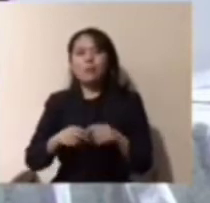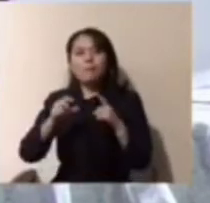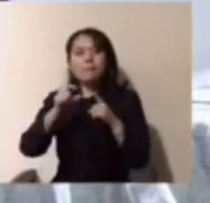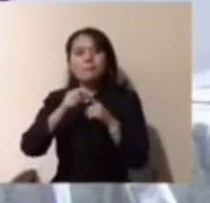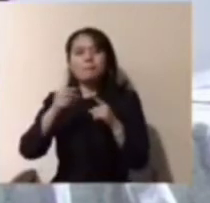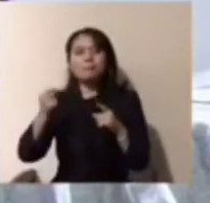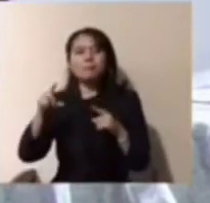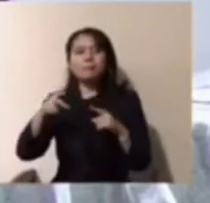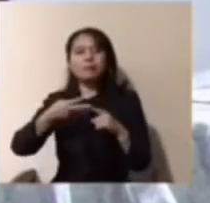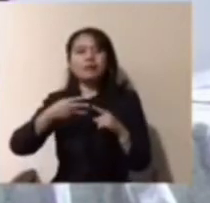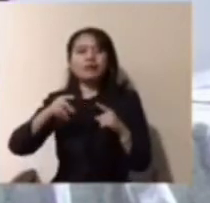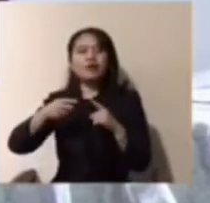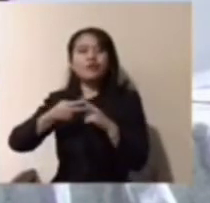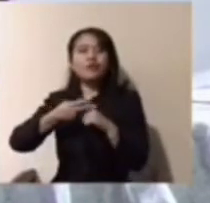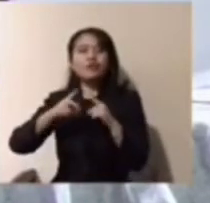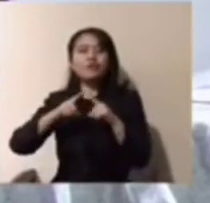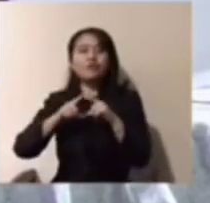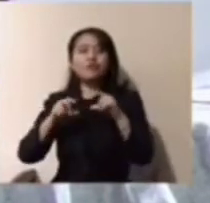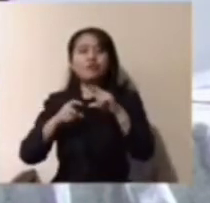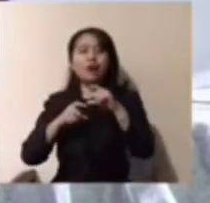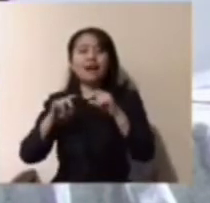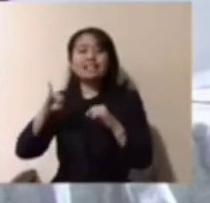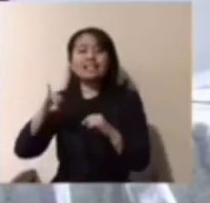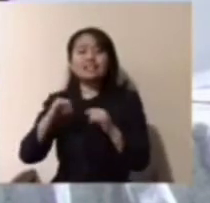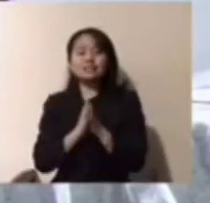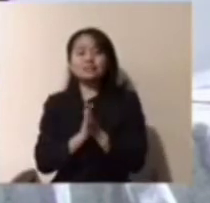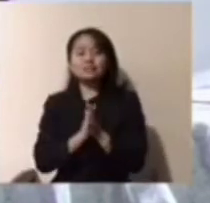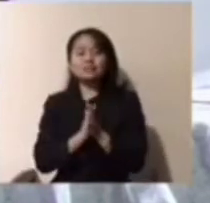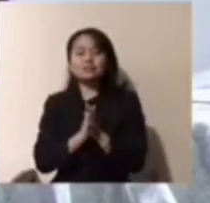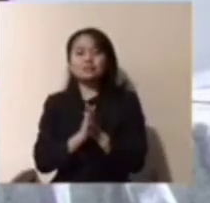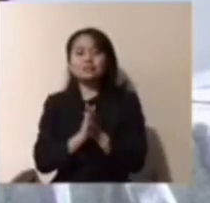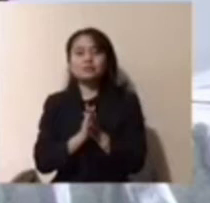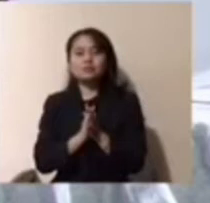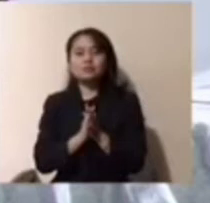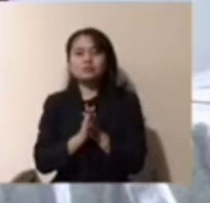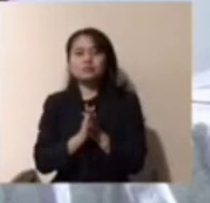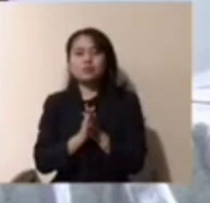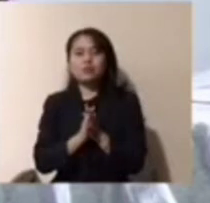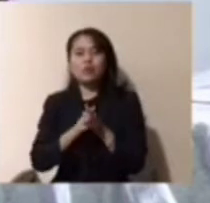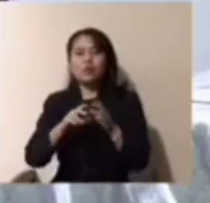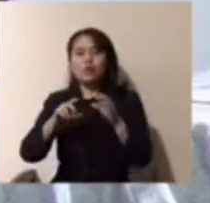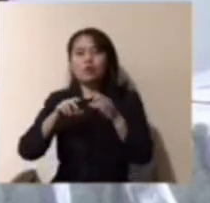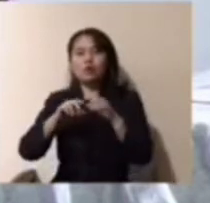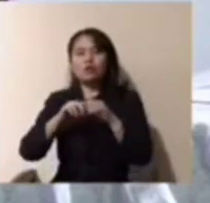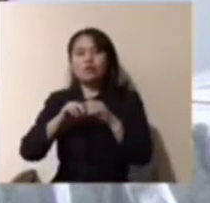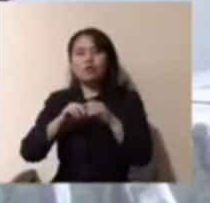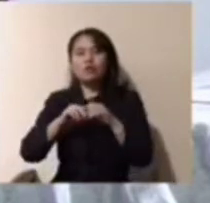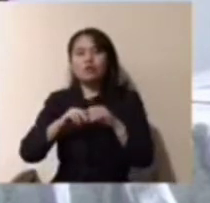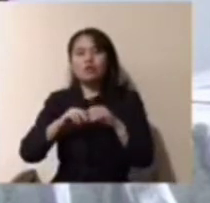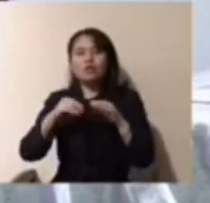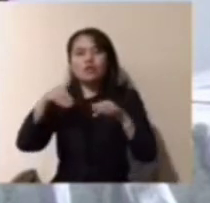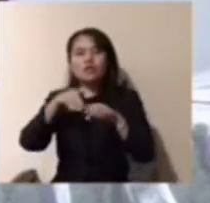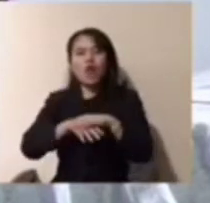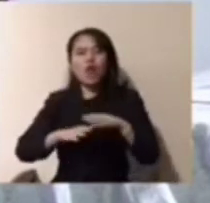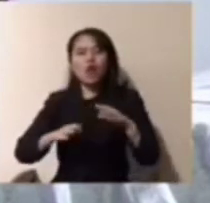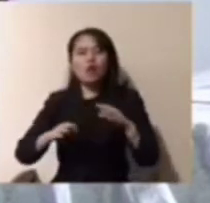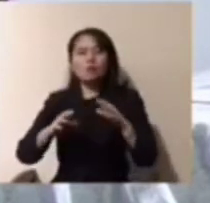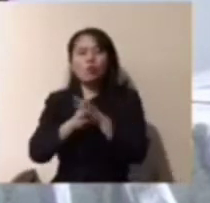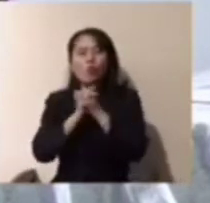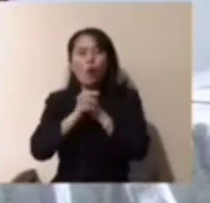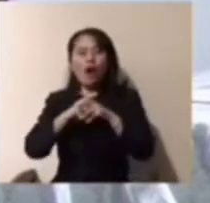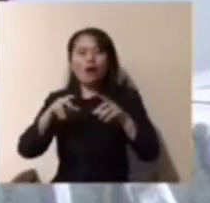Doa yang di dalam Gereja Katolik hanya ada di Gereja Katolik Indonesia.